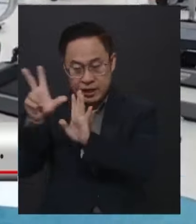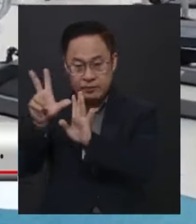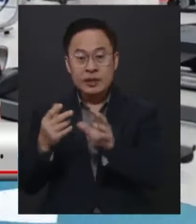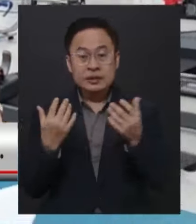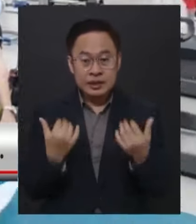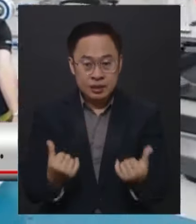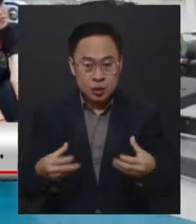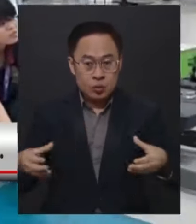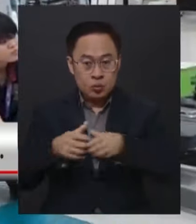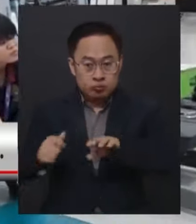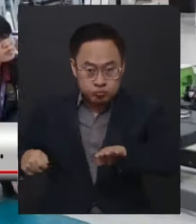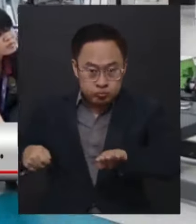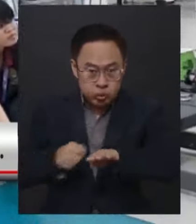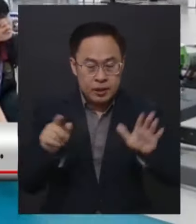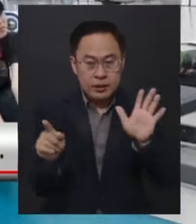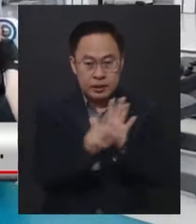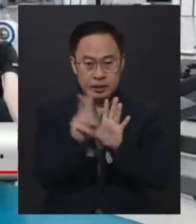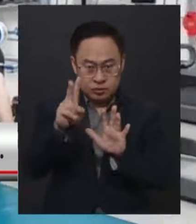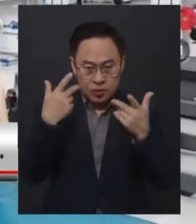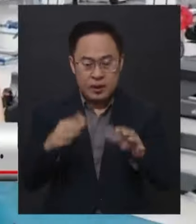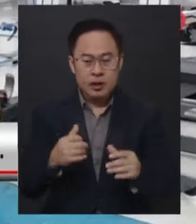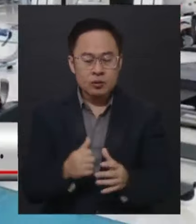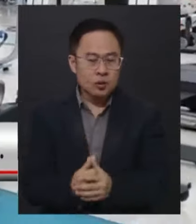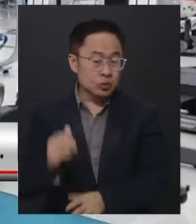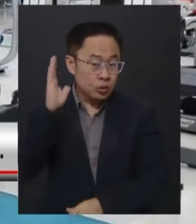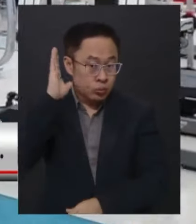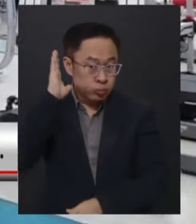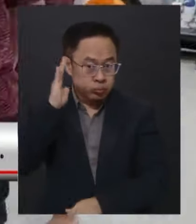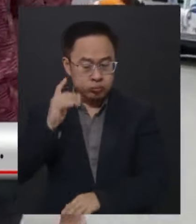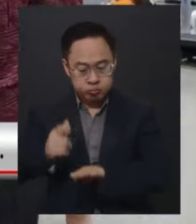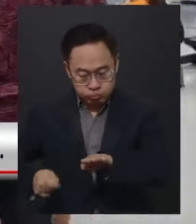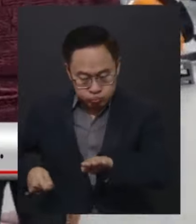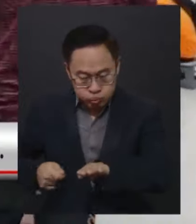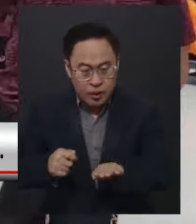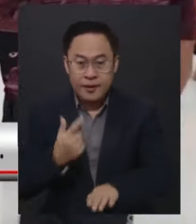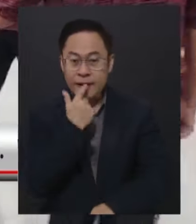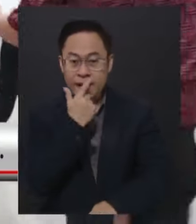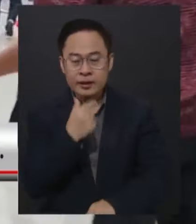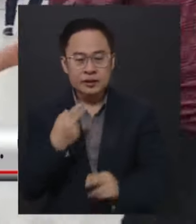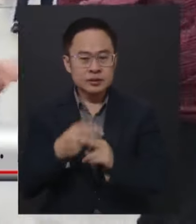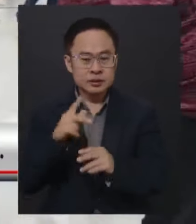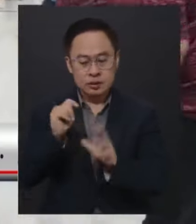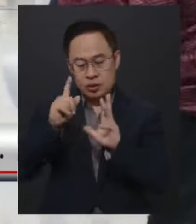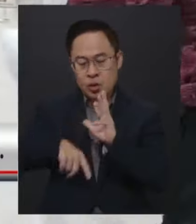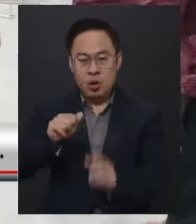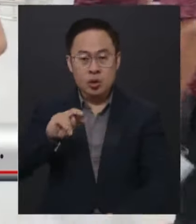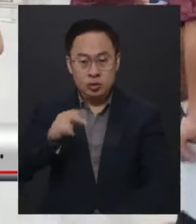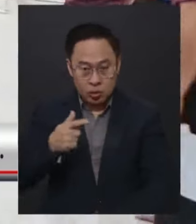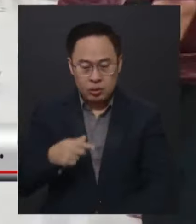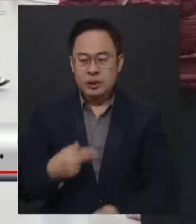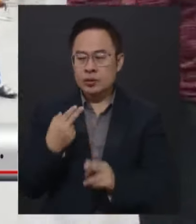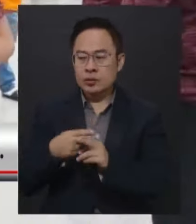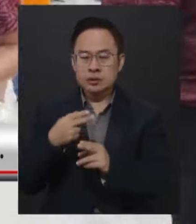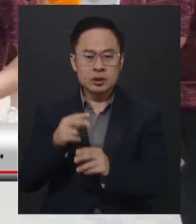2แน่นอนนำโดยต๋องศิษย์ฉ่อยหรือวัฒนาผู้โอบอ้อมรมสุรินทร์ประพฤติชัยนสกุลและกรนครปฐม